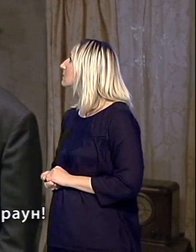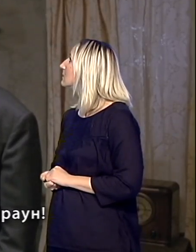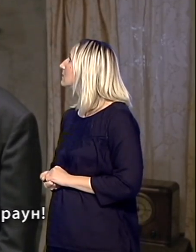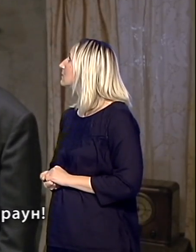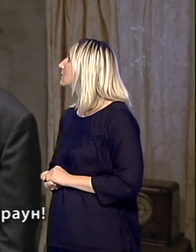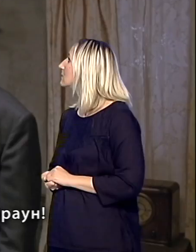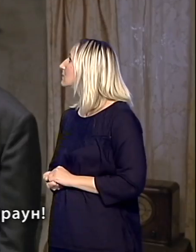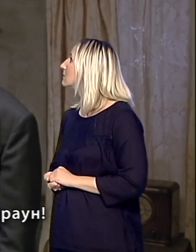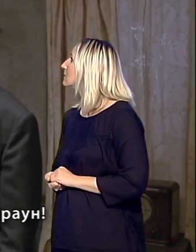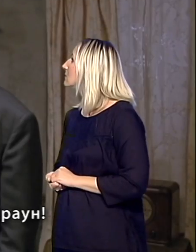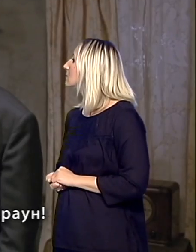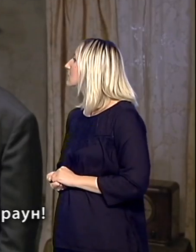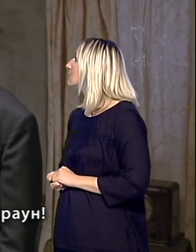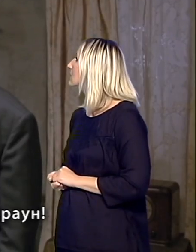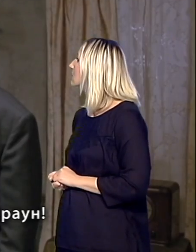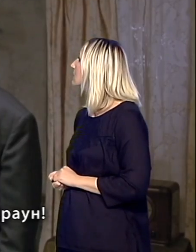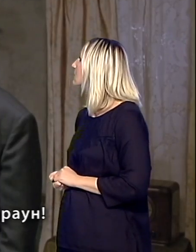Jesus suffering Christ.